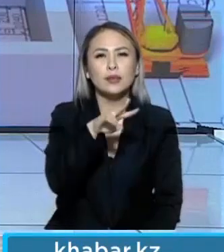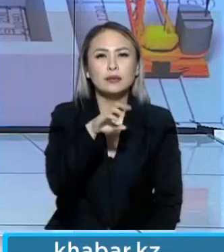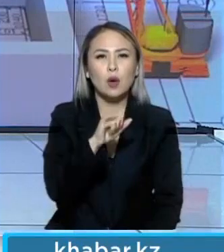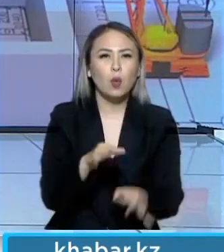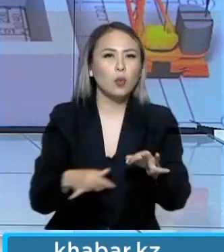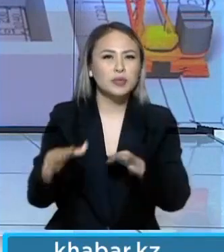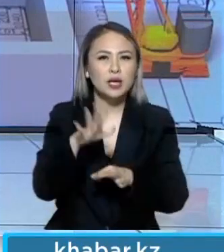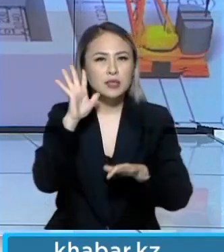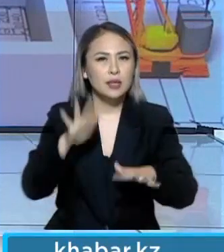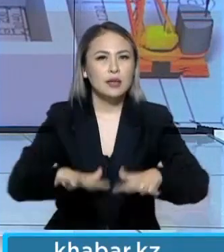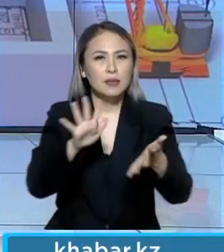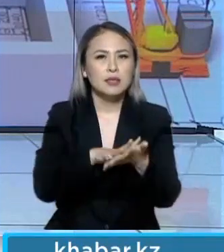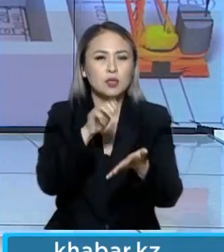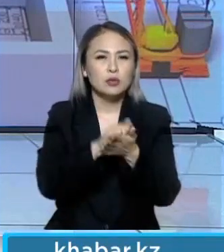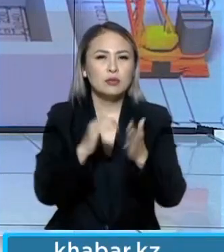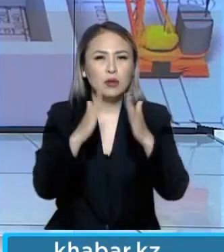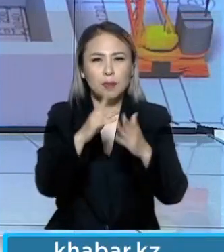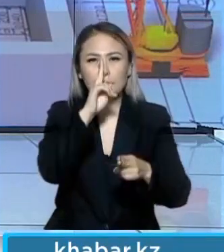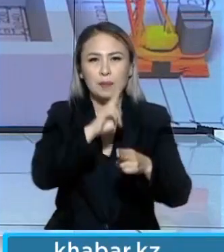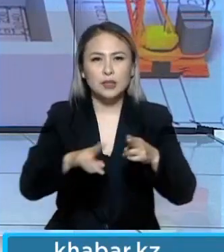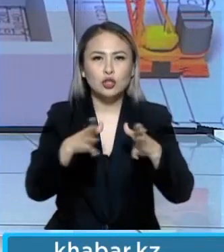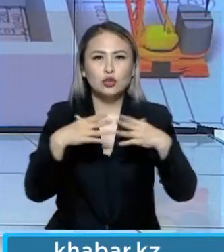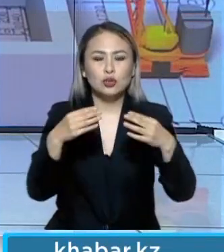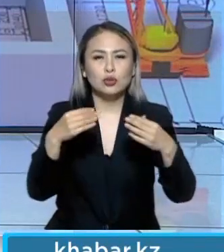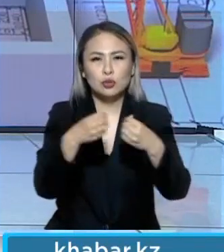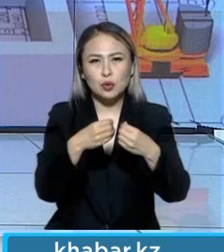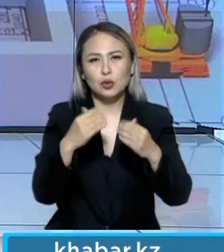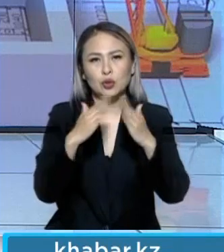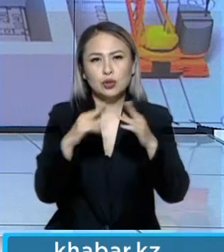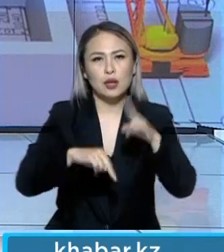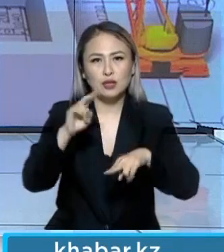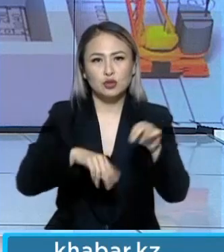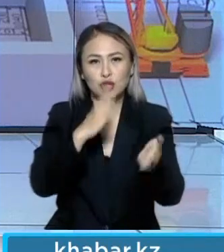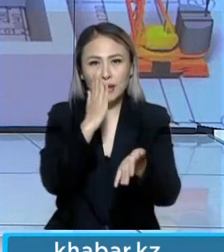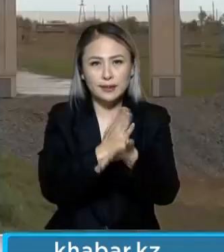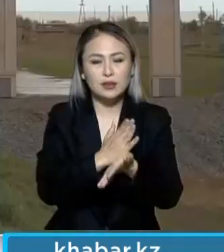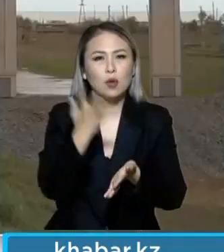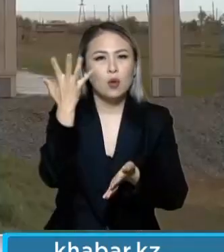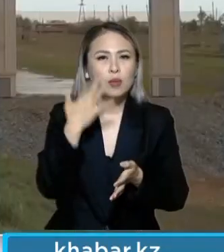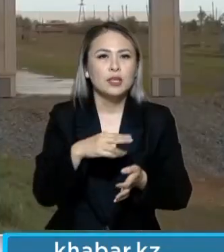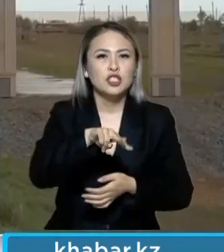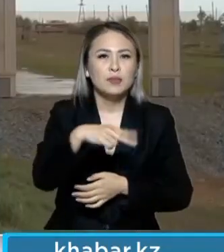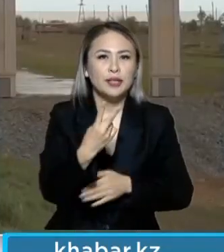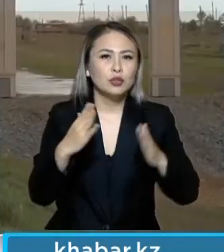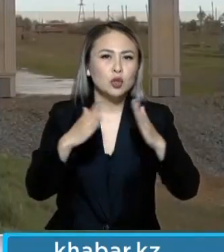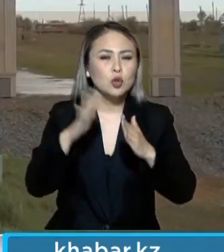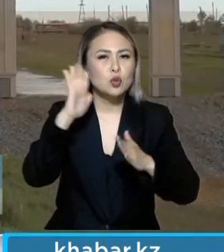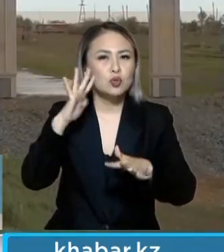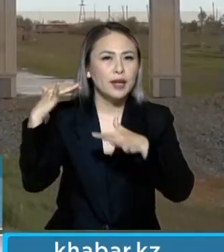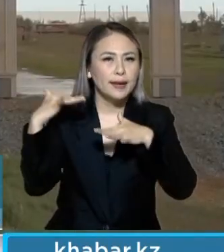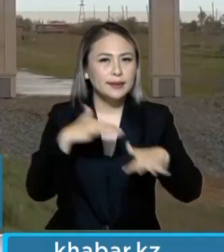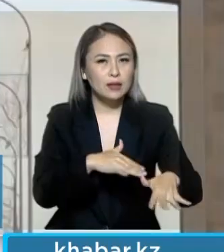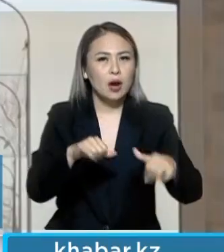Ұлытау облысында тасқын салдарынан баспанасыз қалған отбасыларға үй салынып жатыр. Жалпы апат кезінде облыс аумағында 22 үйді